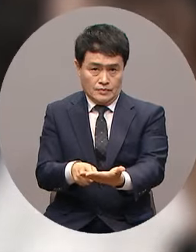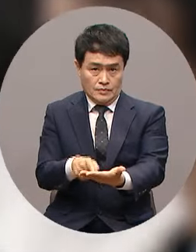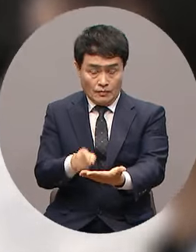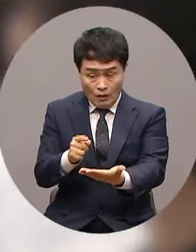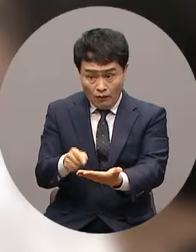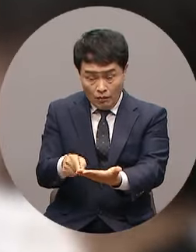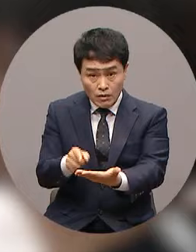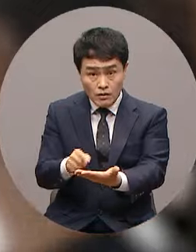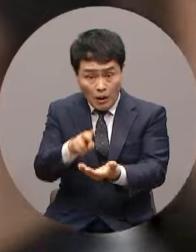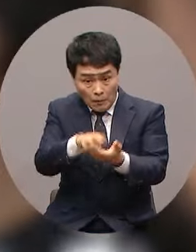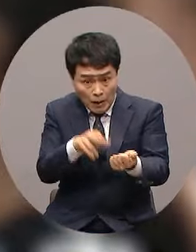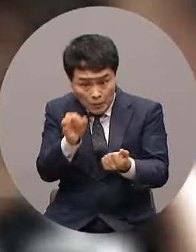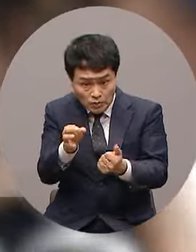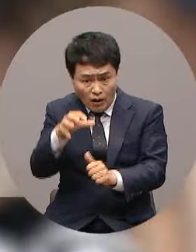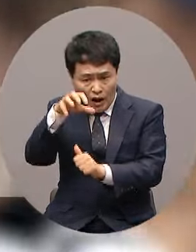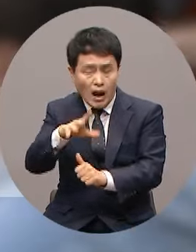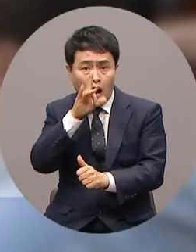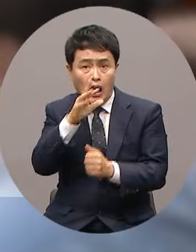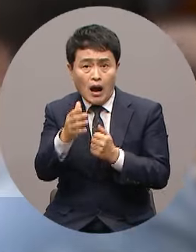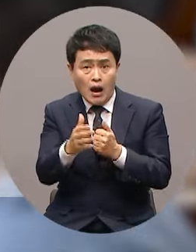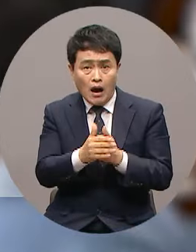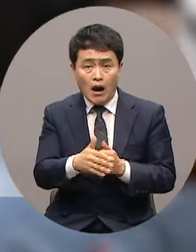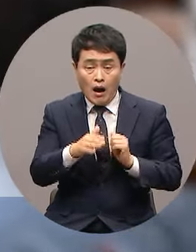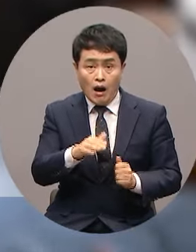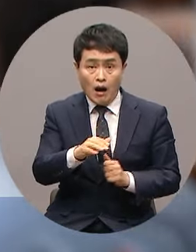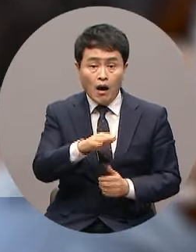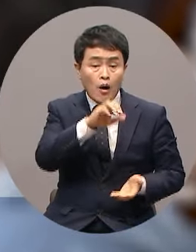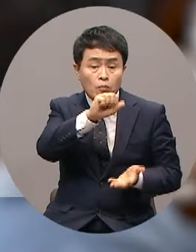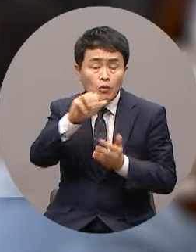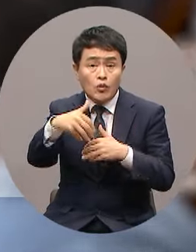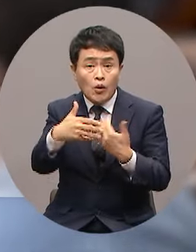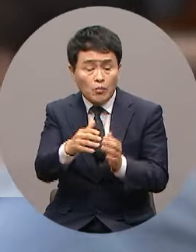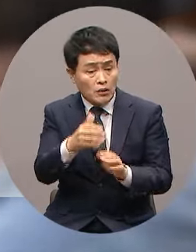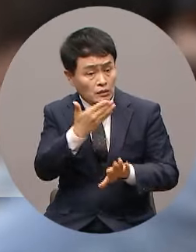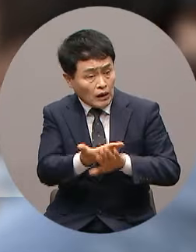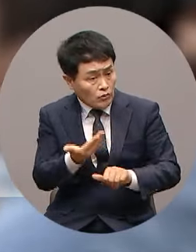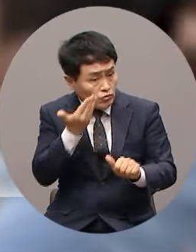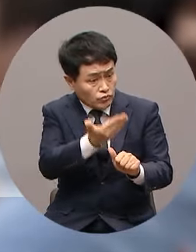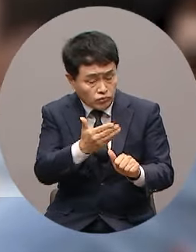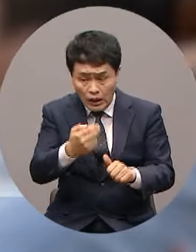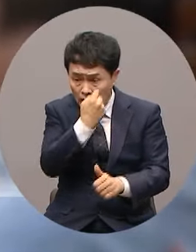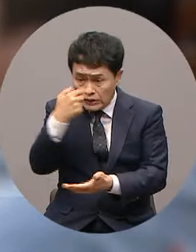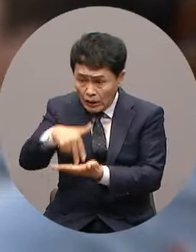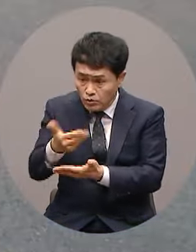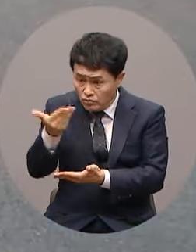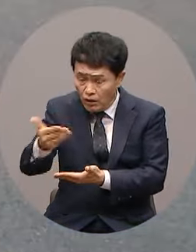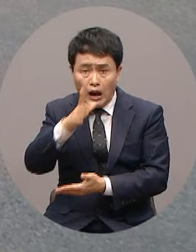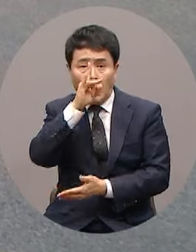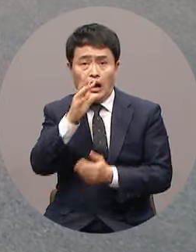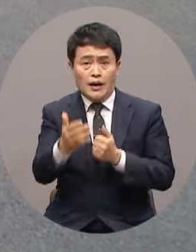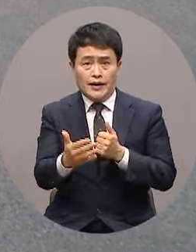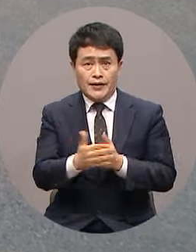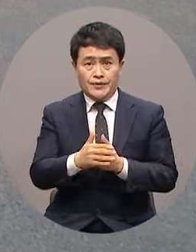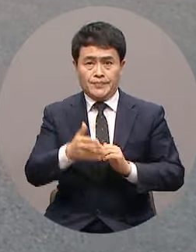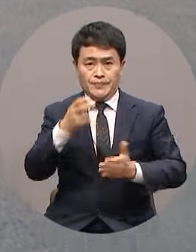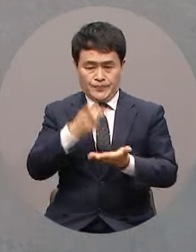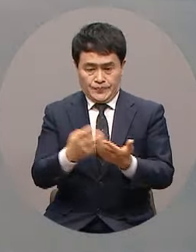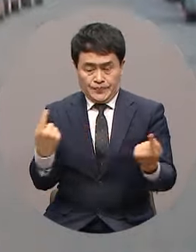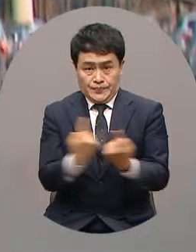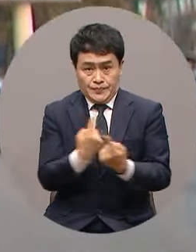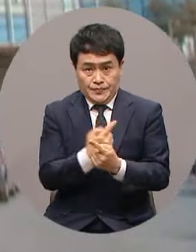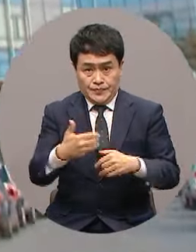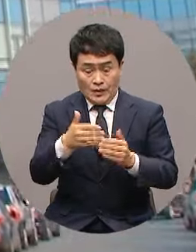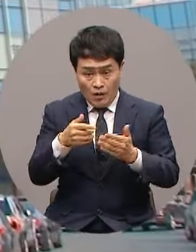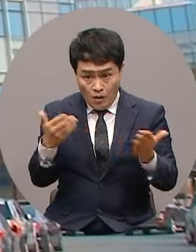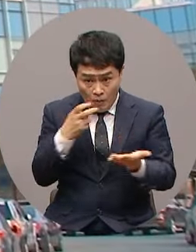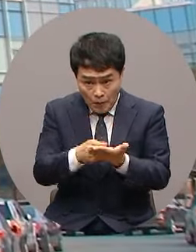예치된 판매 대금은 압류할 수 없으며 플랫폼이 양도하거나 담보로 제공하는 것도 금지됩니다. 공정위는 경과 규정을 마련해 법 시행